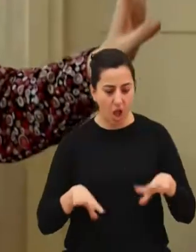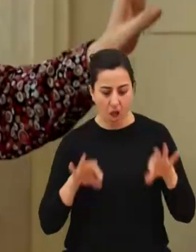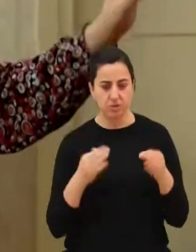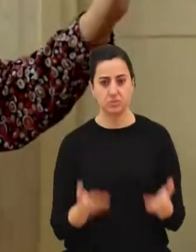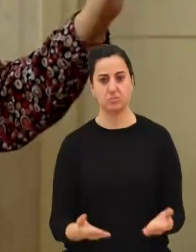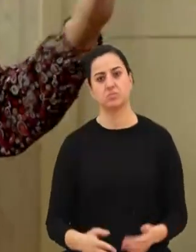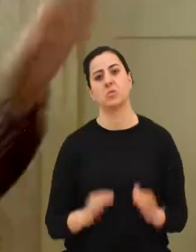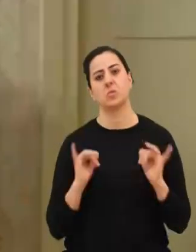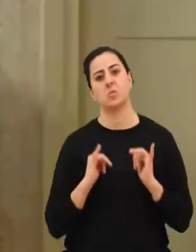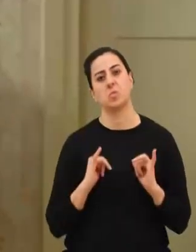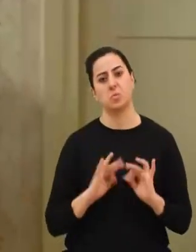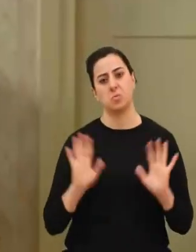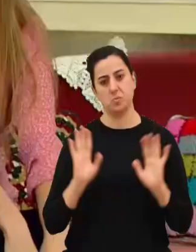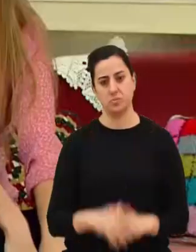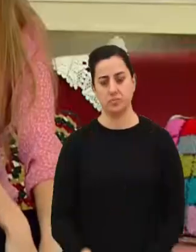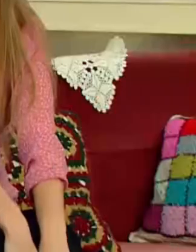hazır burada.